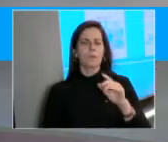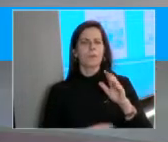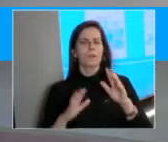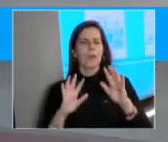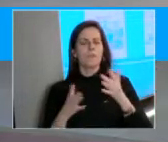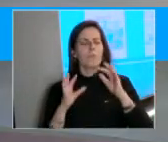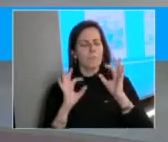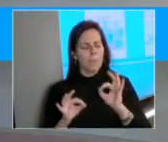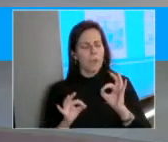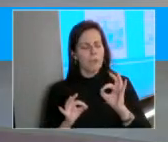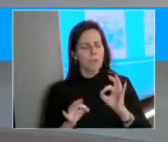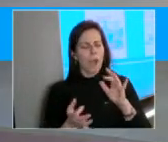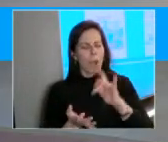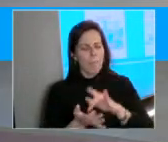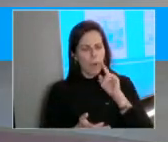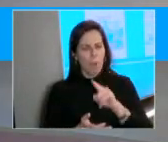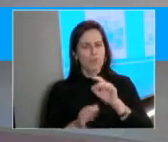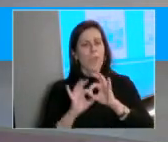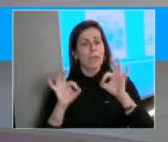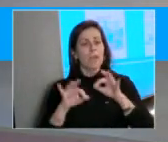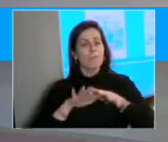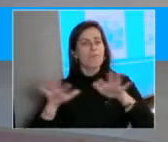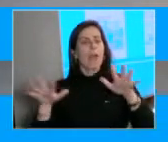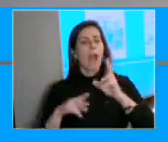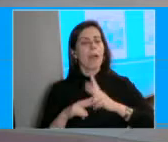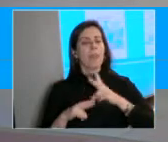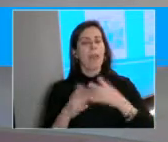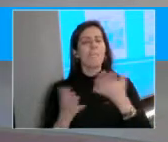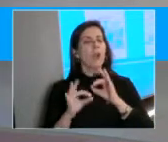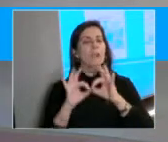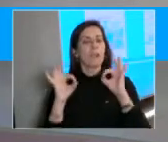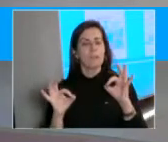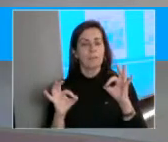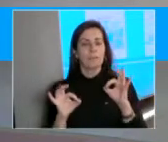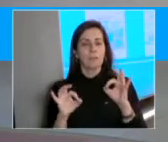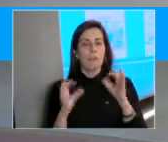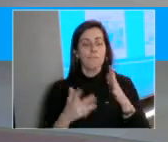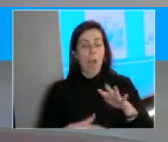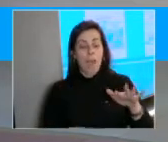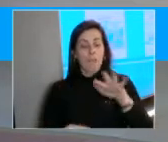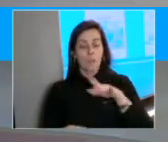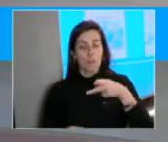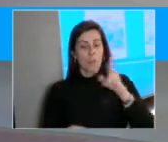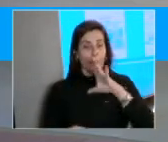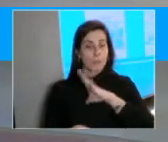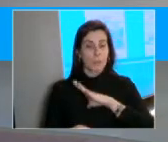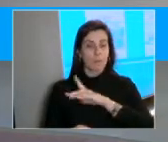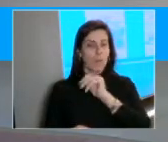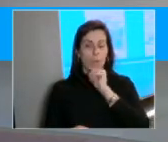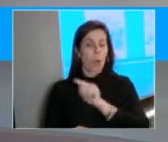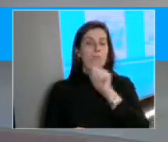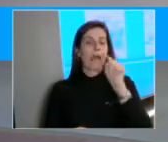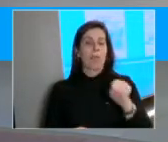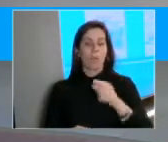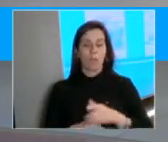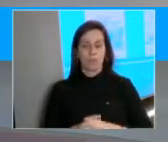איפה באמת המוקד שבו פרצה אותה מגפה, אותו נגיף, איפה באמת האזורים שאליהם לא היית מתקרב היום